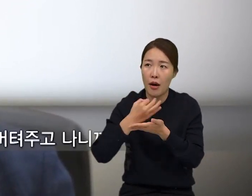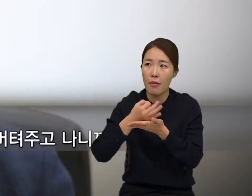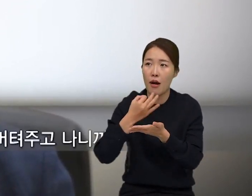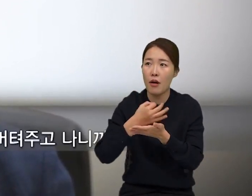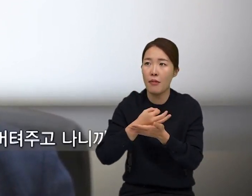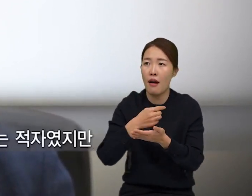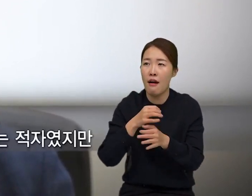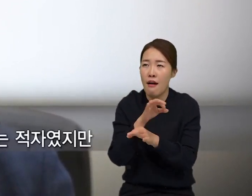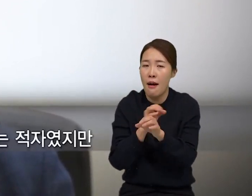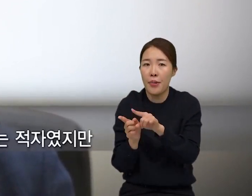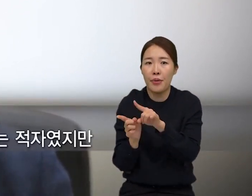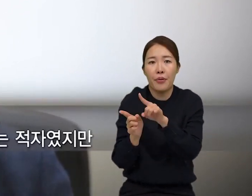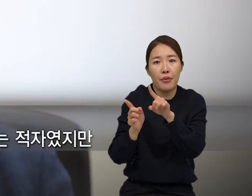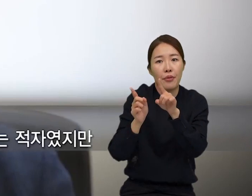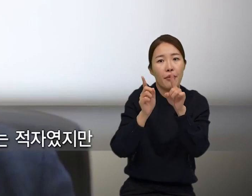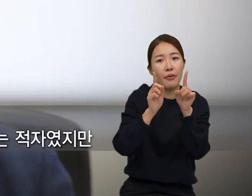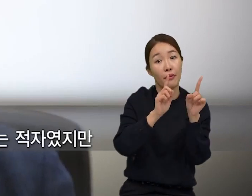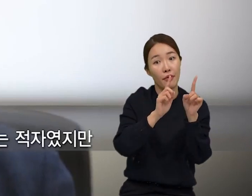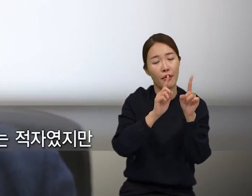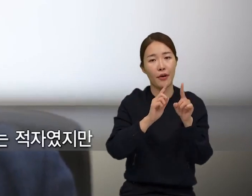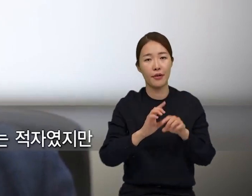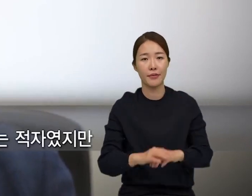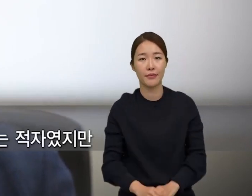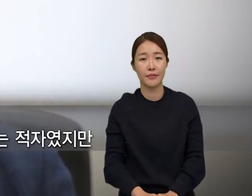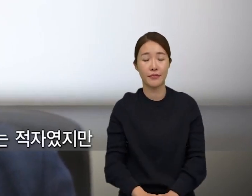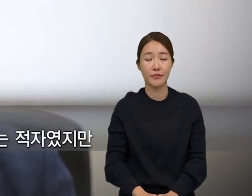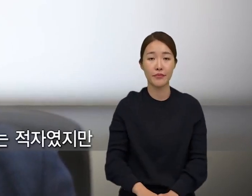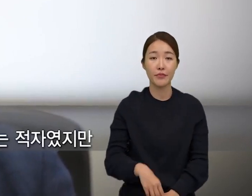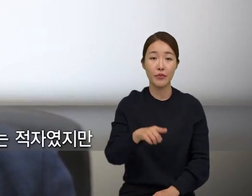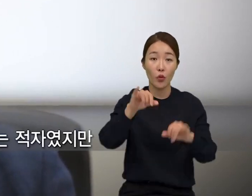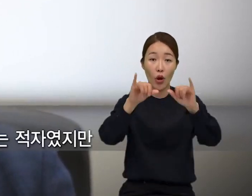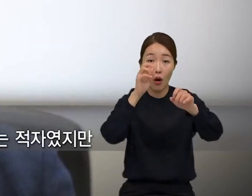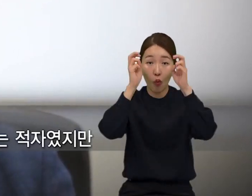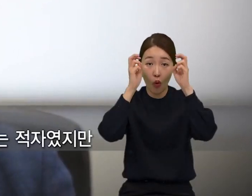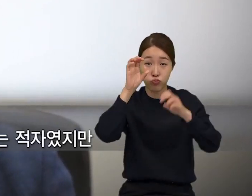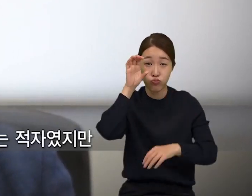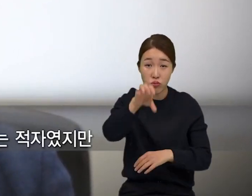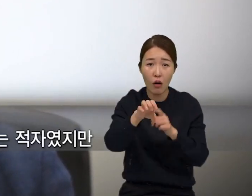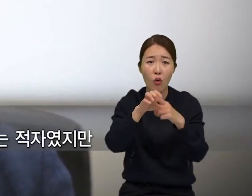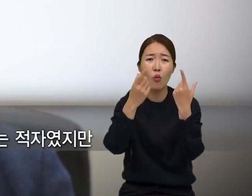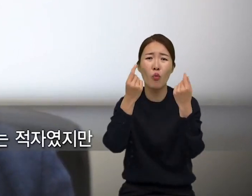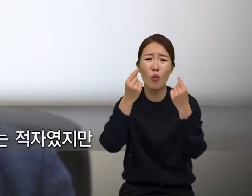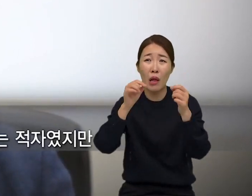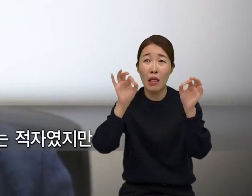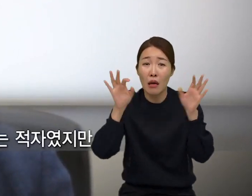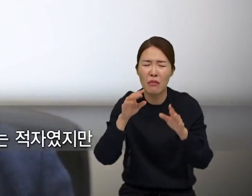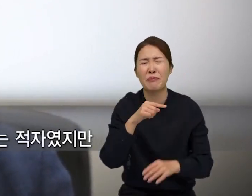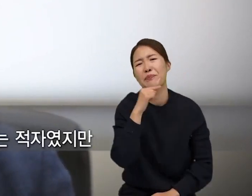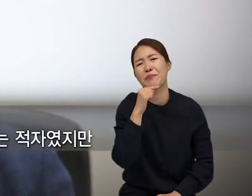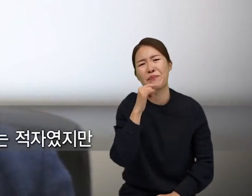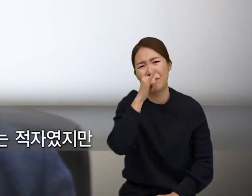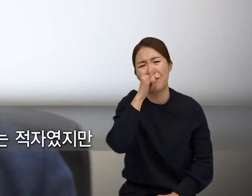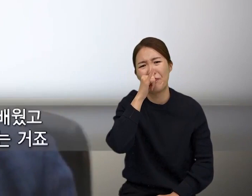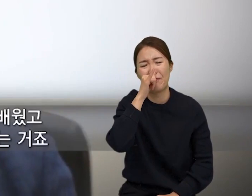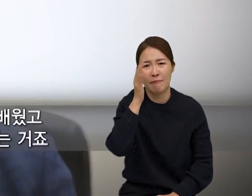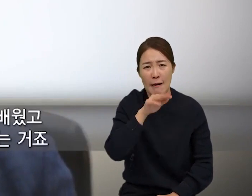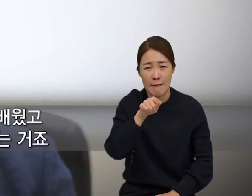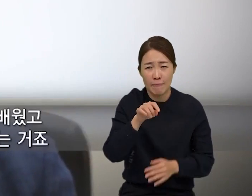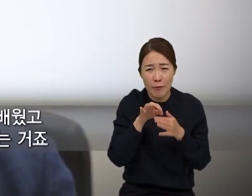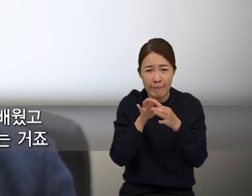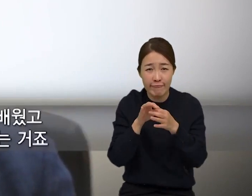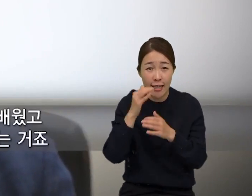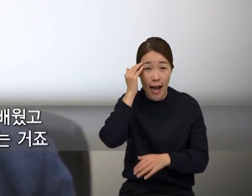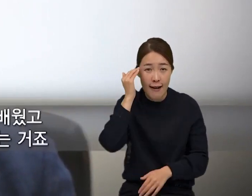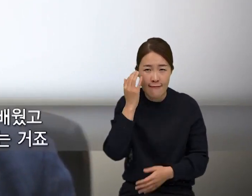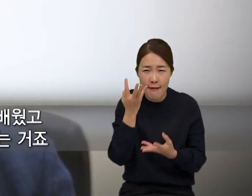나니까 이제 그때부터 수익이 나타난 것이고, 중화학공업 투자도 단기적으로는 적자였지만은 그것을